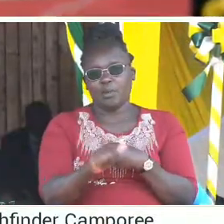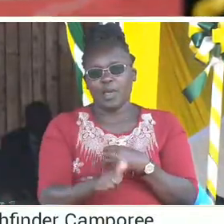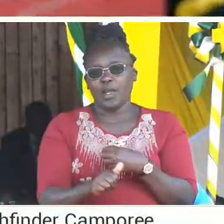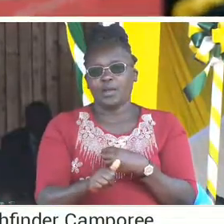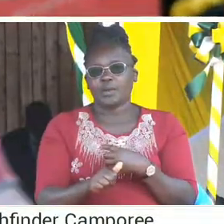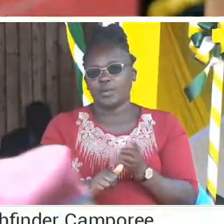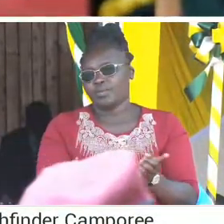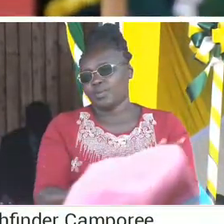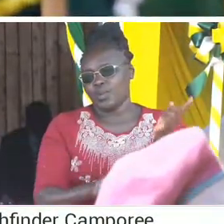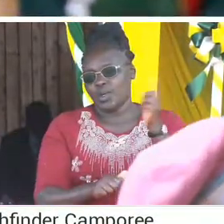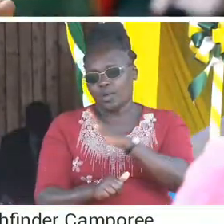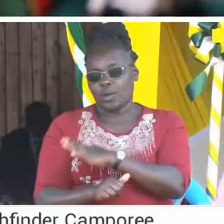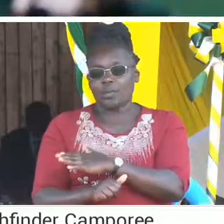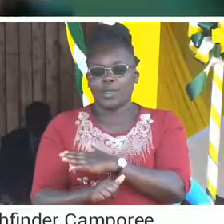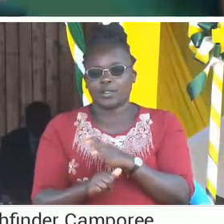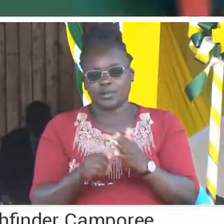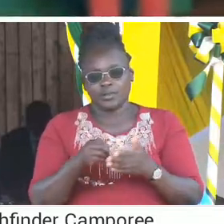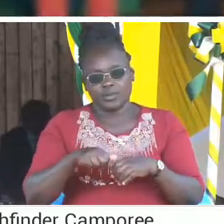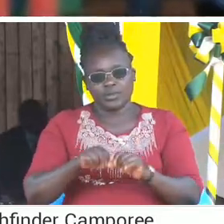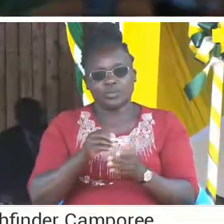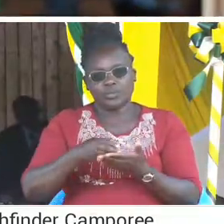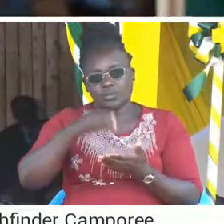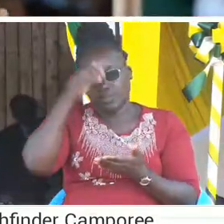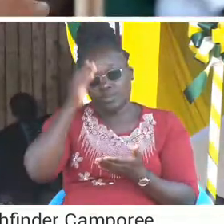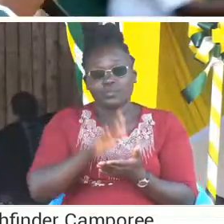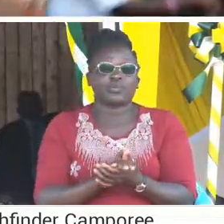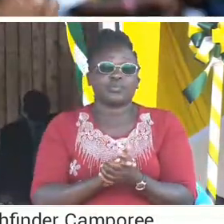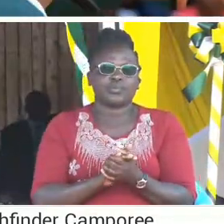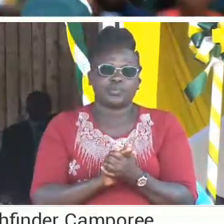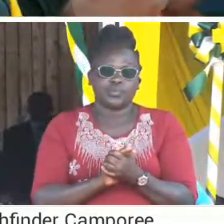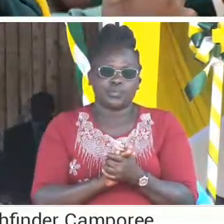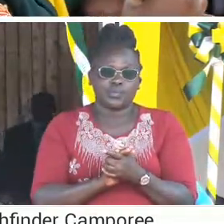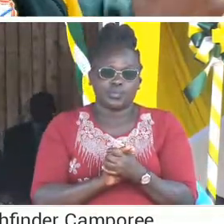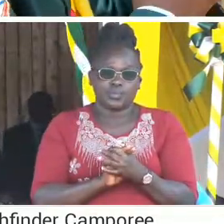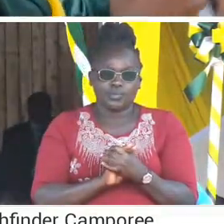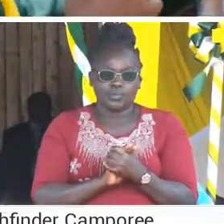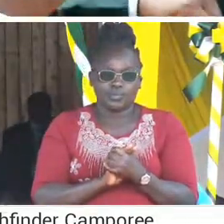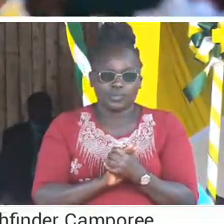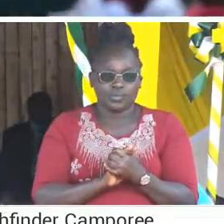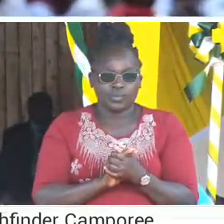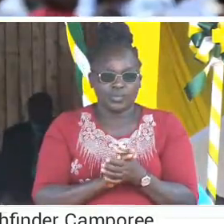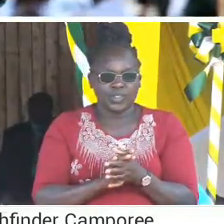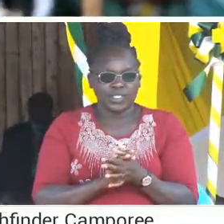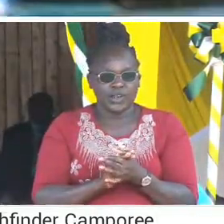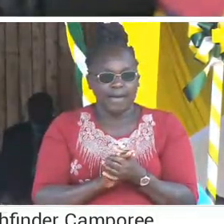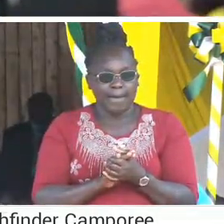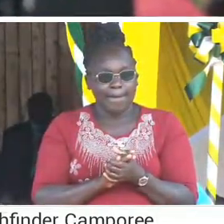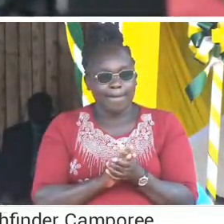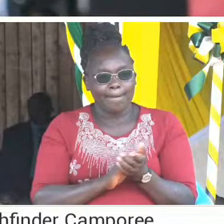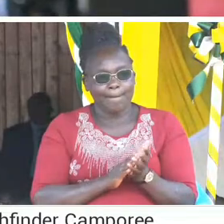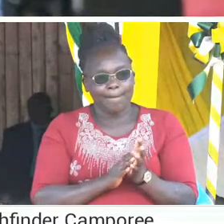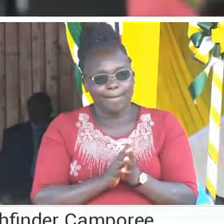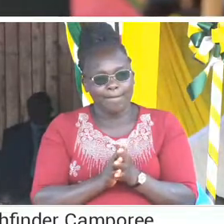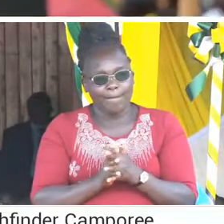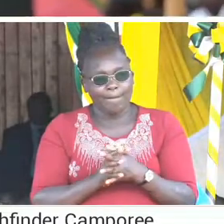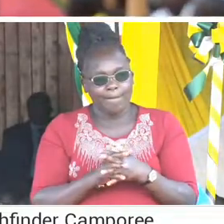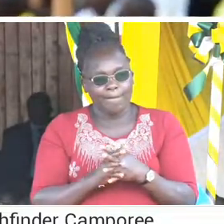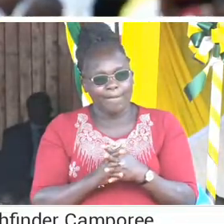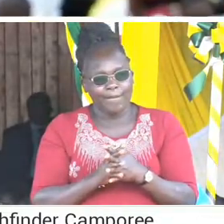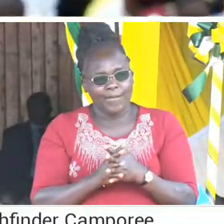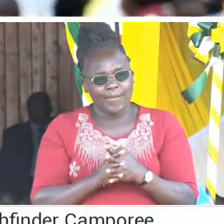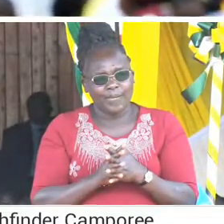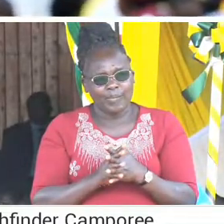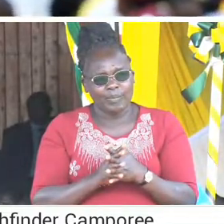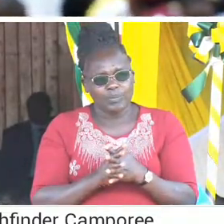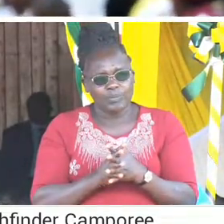kiasi gani, bado kuna kitu fulani, kuna ngazi fulani ambayo lazima uifikie. Na